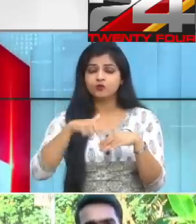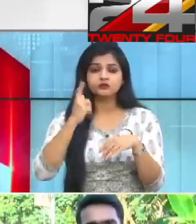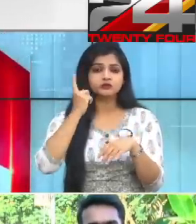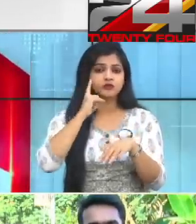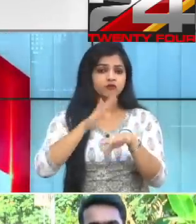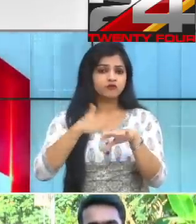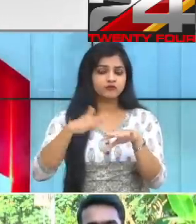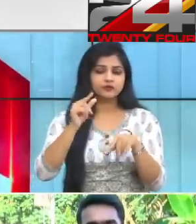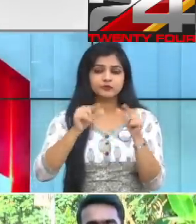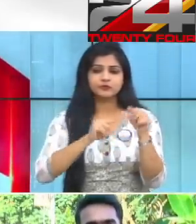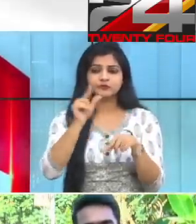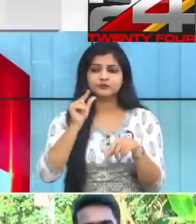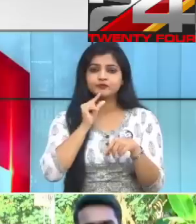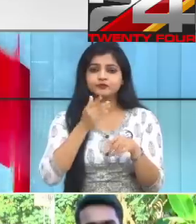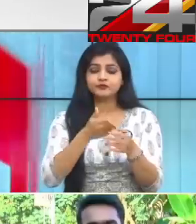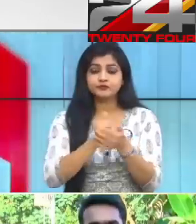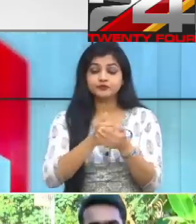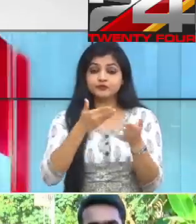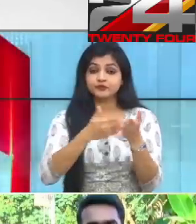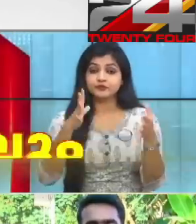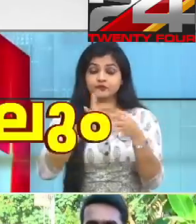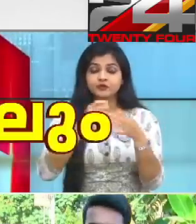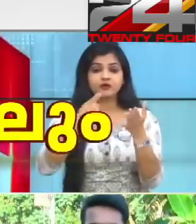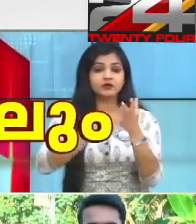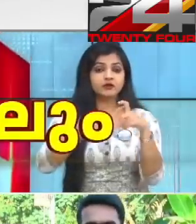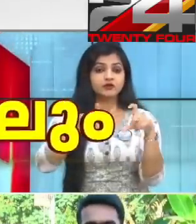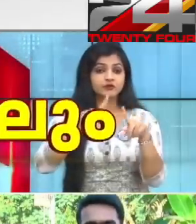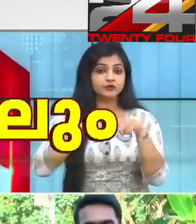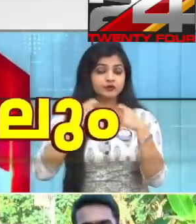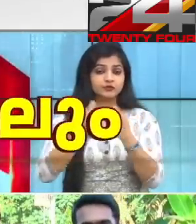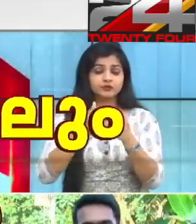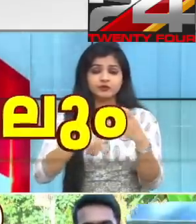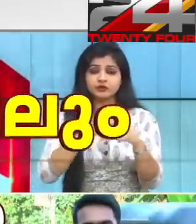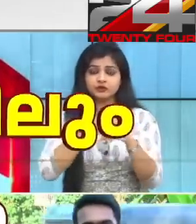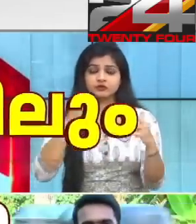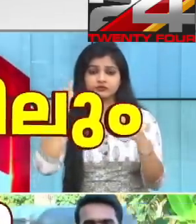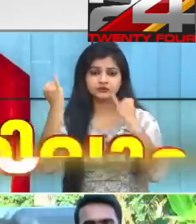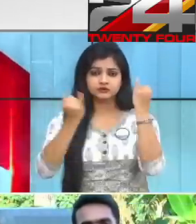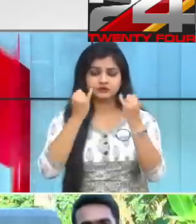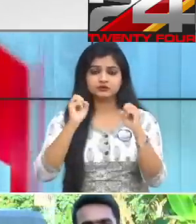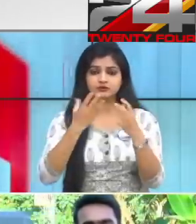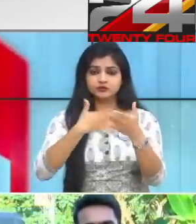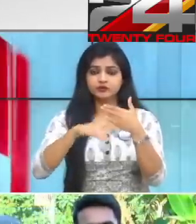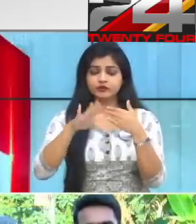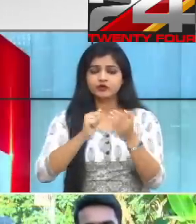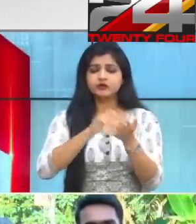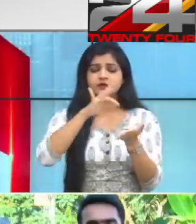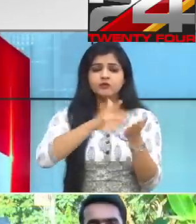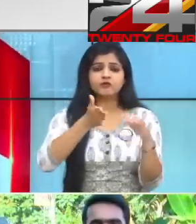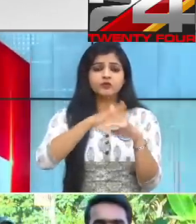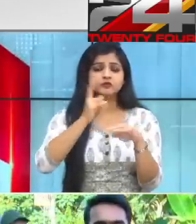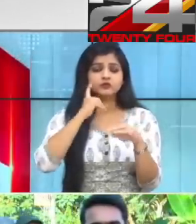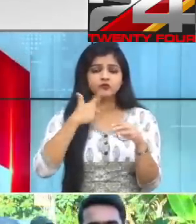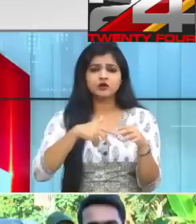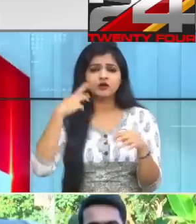മുഴക്കമുണ്ടായി എന്നാണ് നാട്ടുകാരുടെ പ്രതികരണം. എന്തായാലും ഇതുമായി ബന്ധപ്പെട്ട റവന്യൂ വകുപ്പ് വ്യക്തമായ ഒരു അന്വേഷണം ആരംഭിച്ചിട്ടുണ്ട്. ഏത് പ്രദേശത്താണ് ഇത്തരത്തിലുണ്ടായത്,